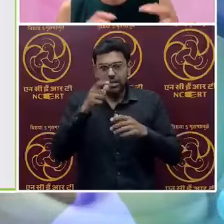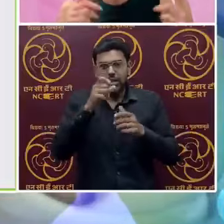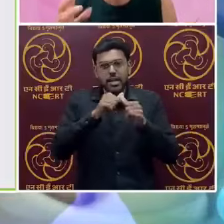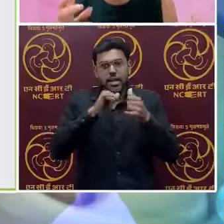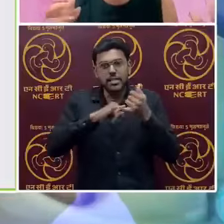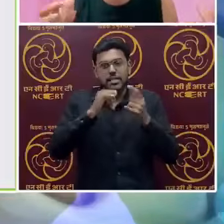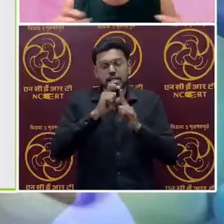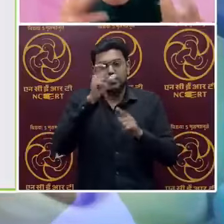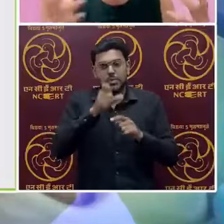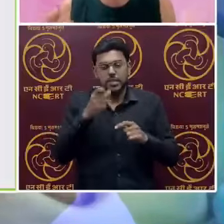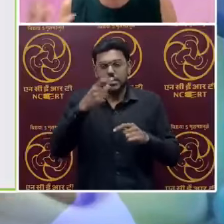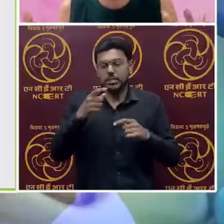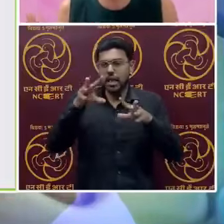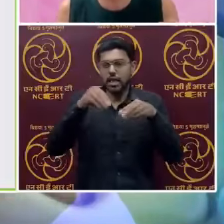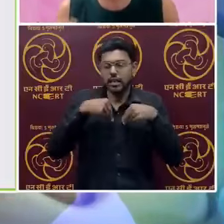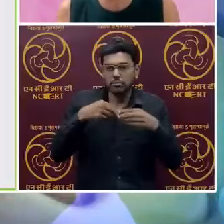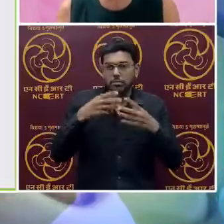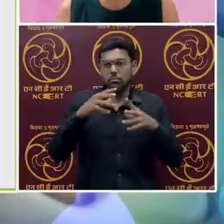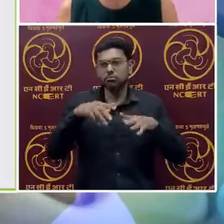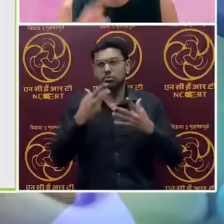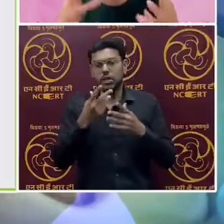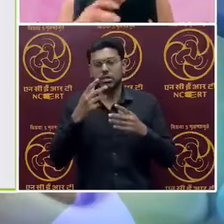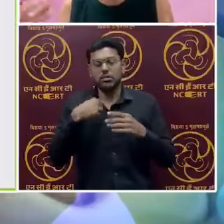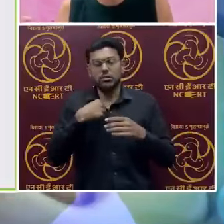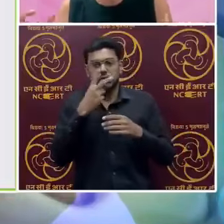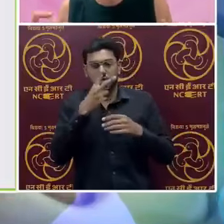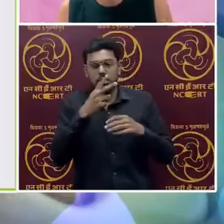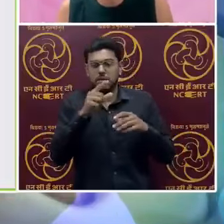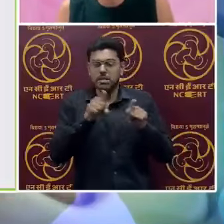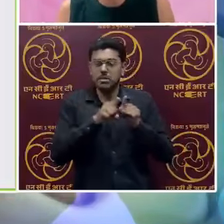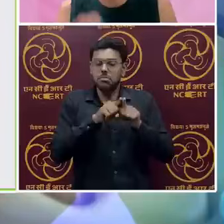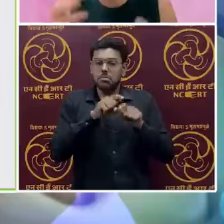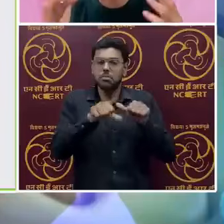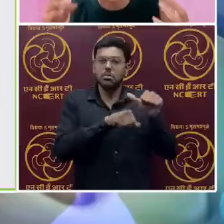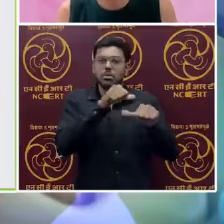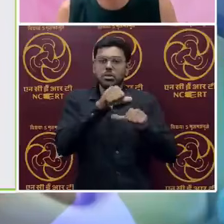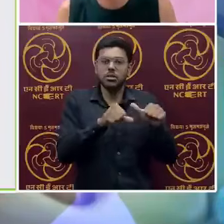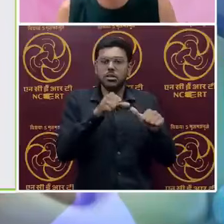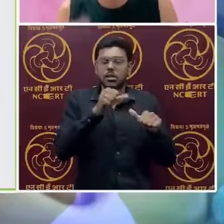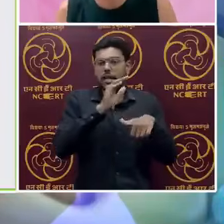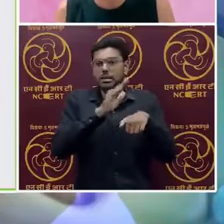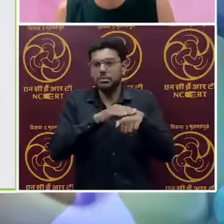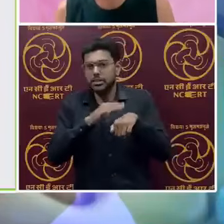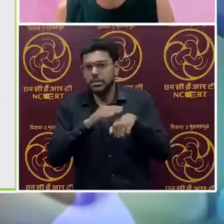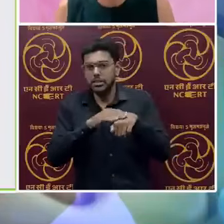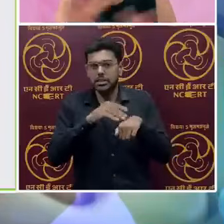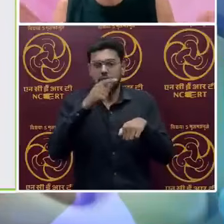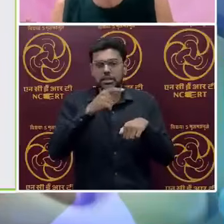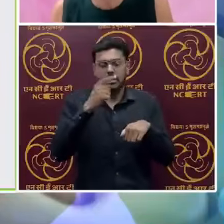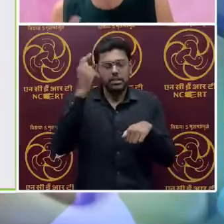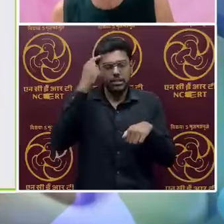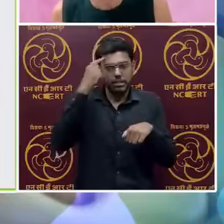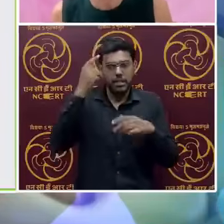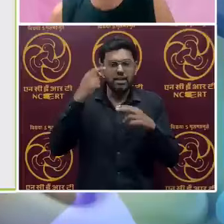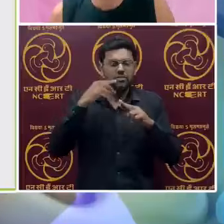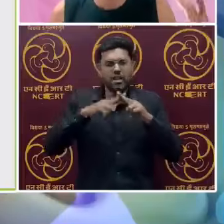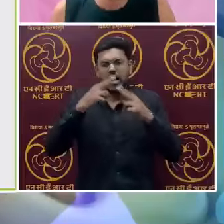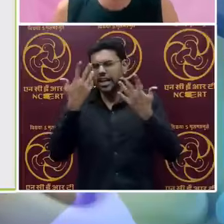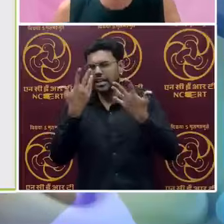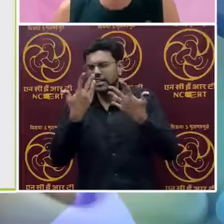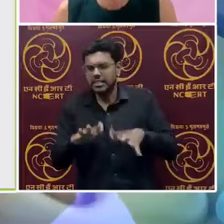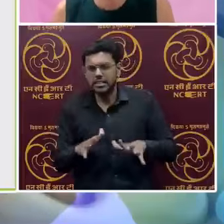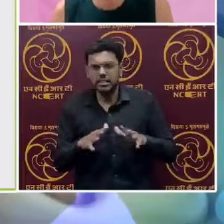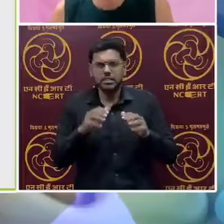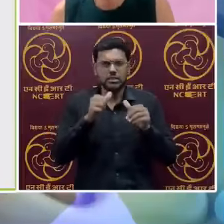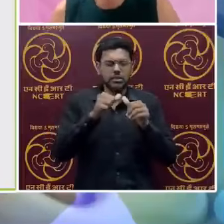to perceive any stimuli that they get, and they process that and experience and interact. कोई भी stimuli हो, वो